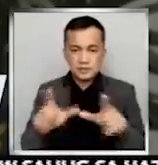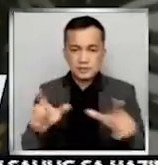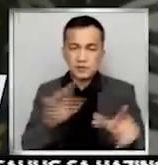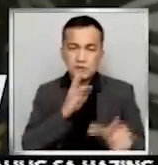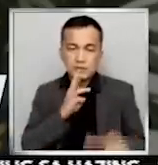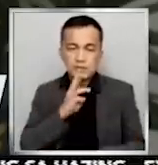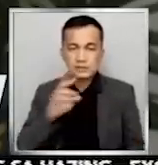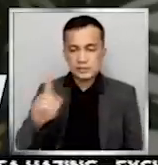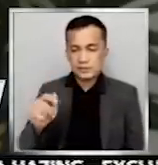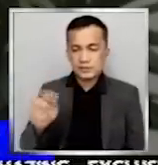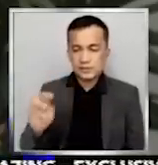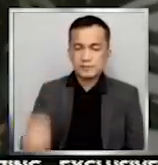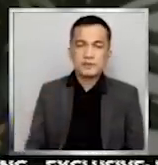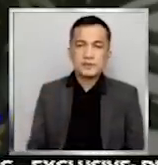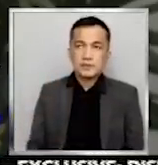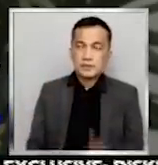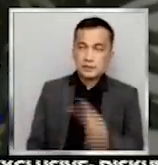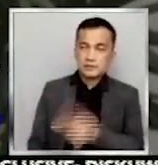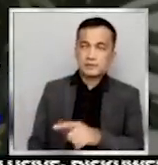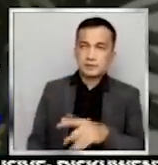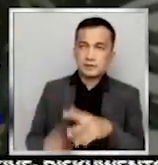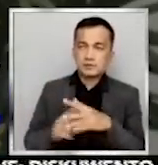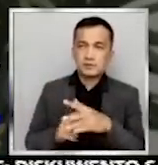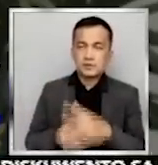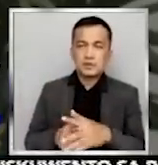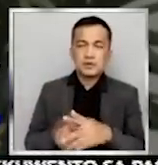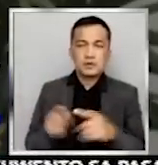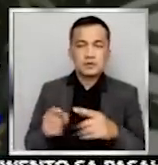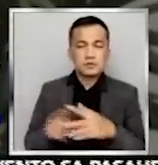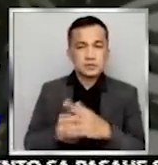Ang indication nila is mag-start na ng July, pero